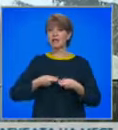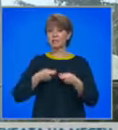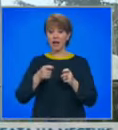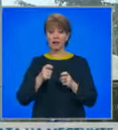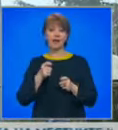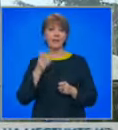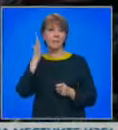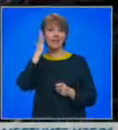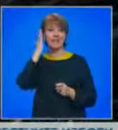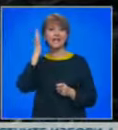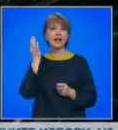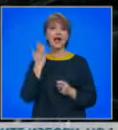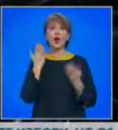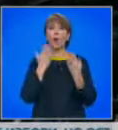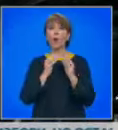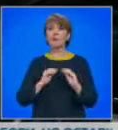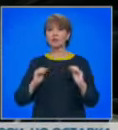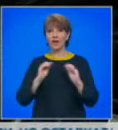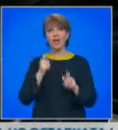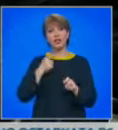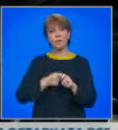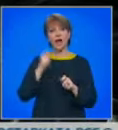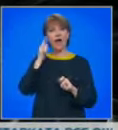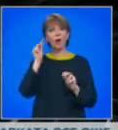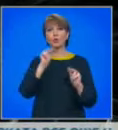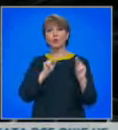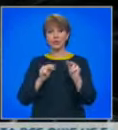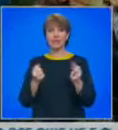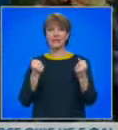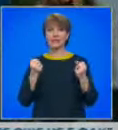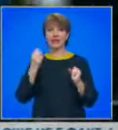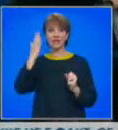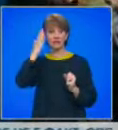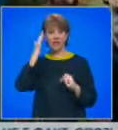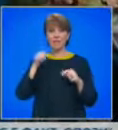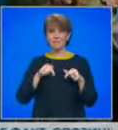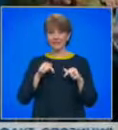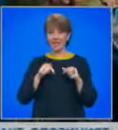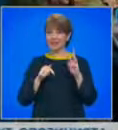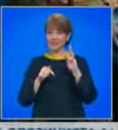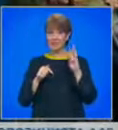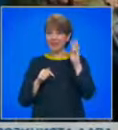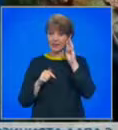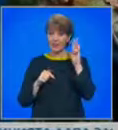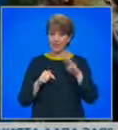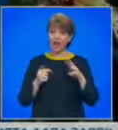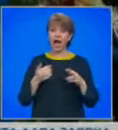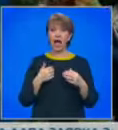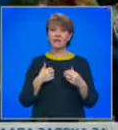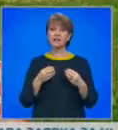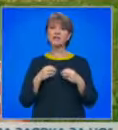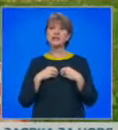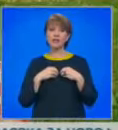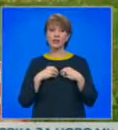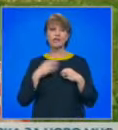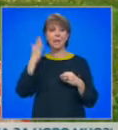обобщените мнения на родителите. Ще се направят консултации с здравния министър. В тези три дни аз съм сигурна, че и